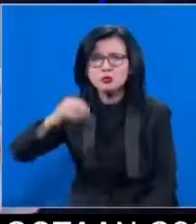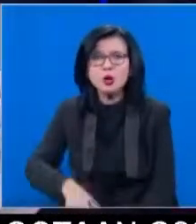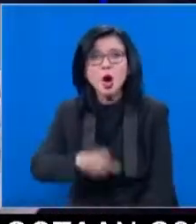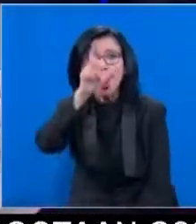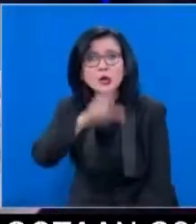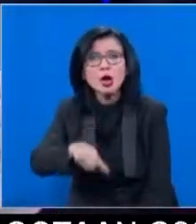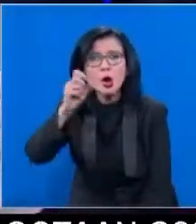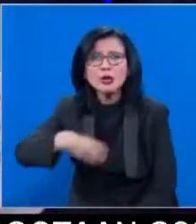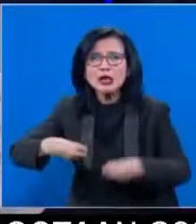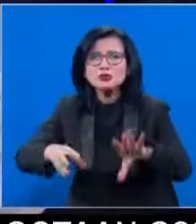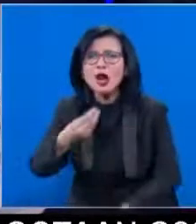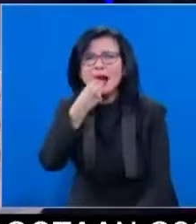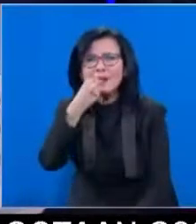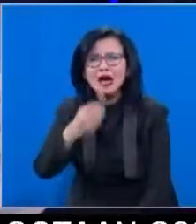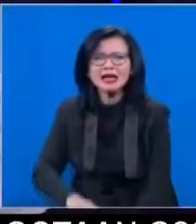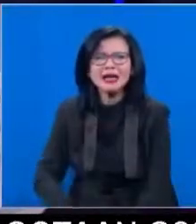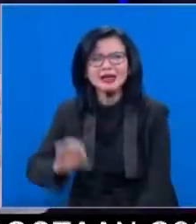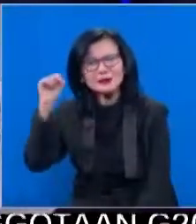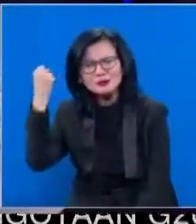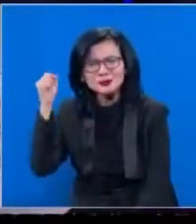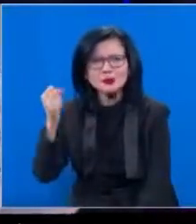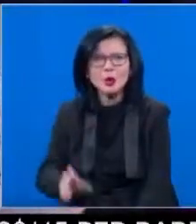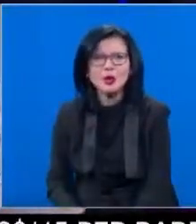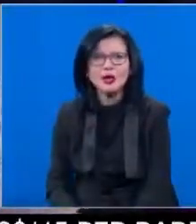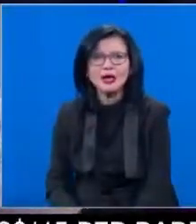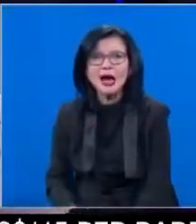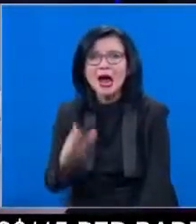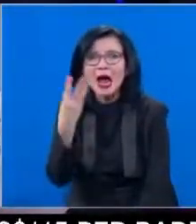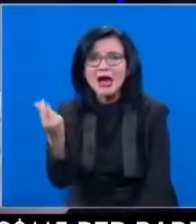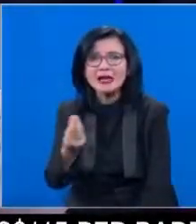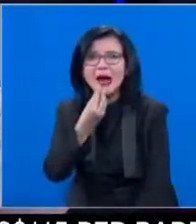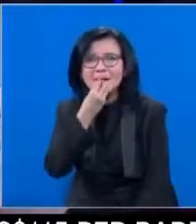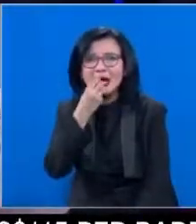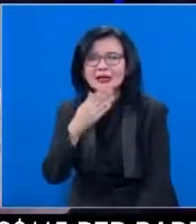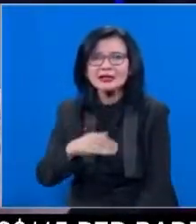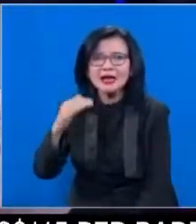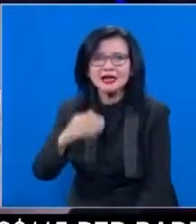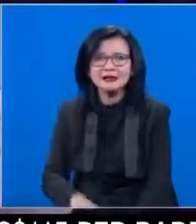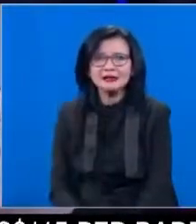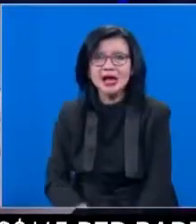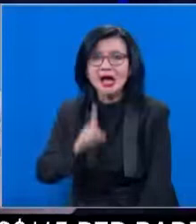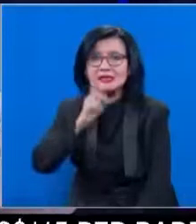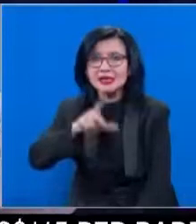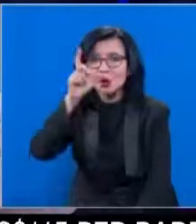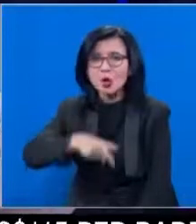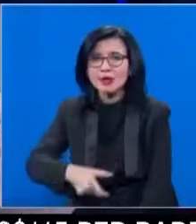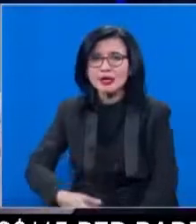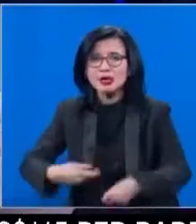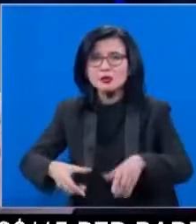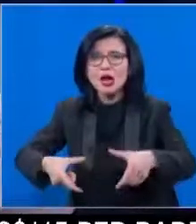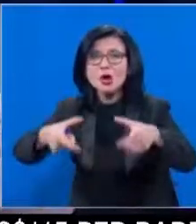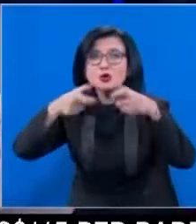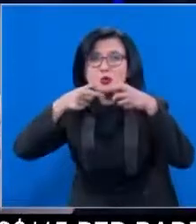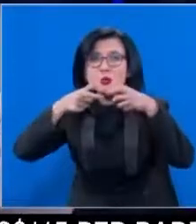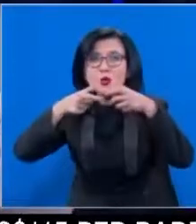makanan terpaksa mencari cara agar tidak merugi dengan menaikkan harga makanan perporsi sementara seorang produsen kerupuk di Kebon Jeruk Jakarta